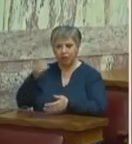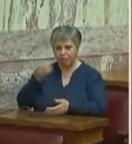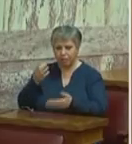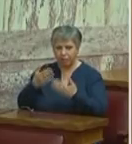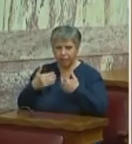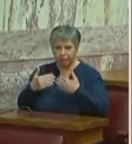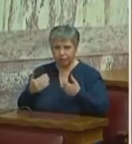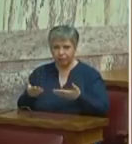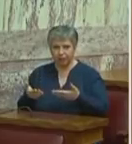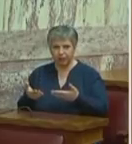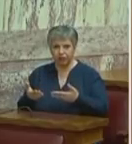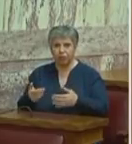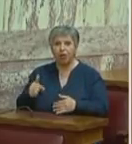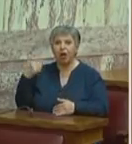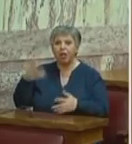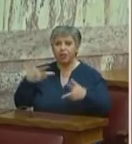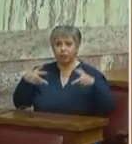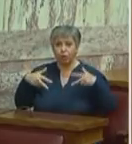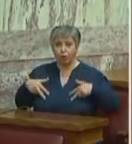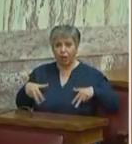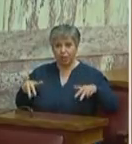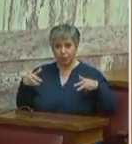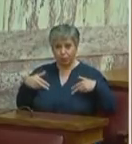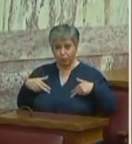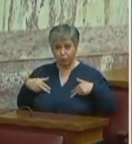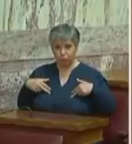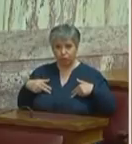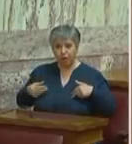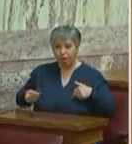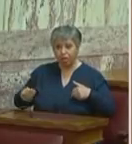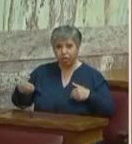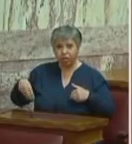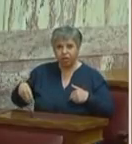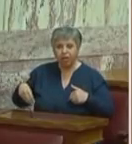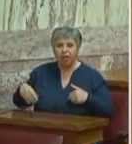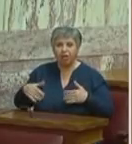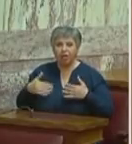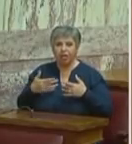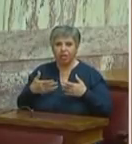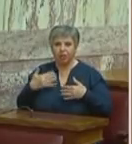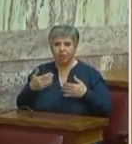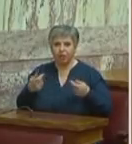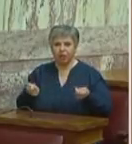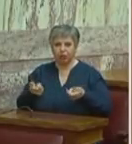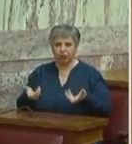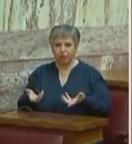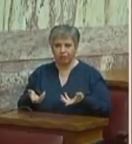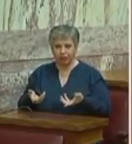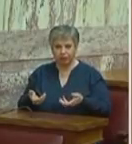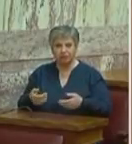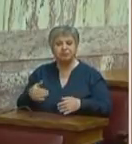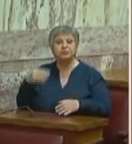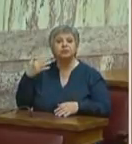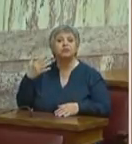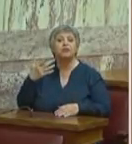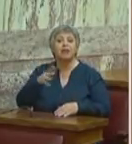των καθηκόντων του Υπουργού. Η αναγνώριση ότι τα παραπάνω ερευνόμενα εγκλήματα δεν τελούνται κατά την